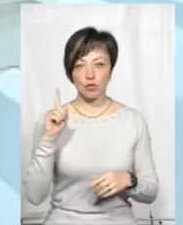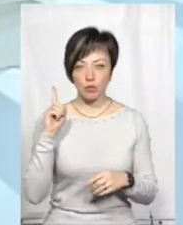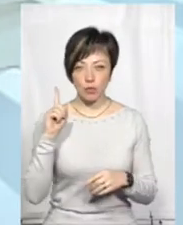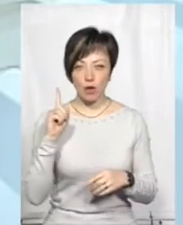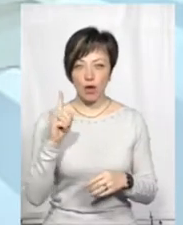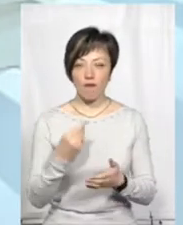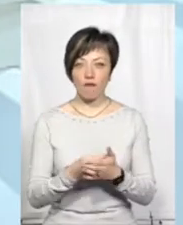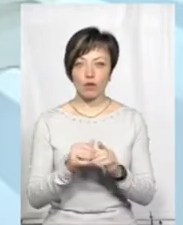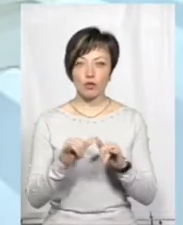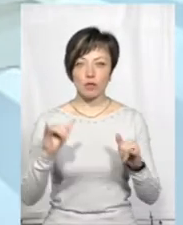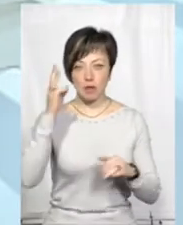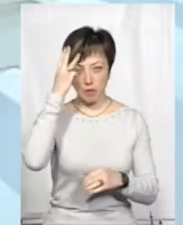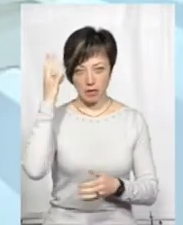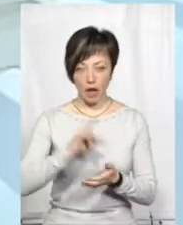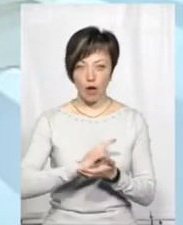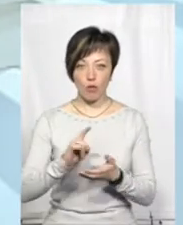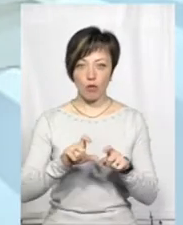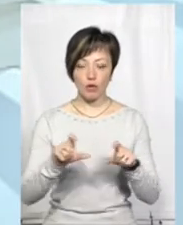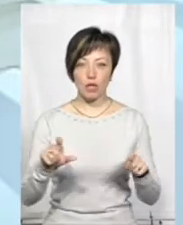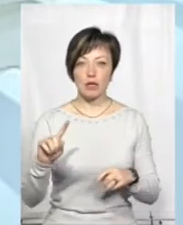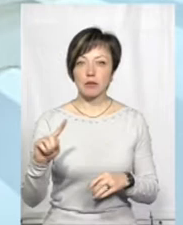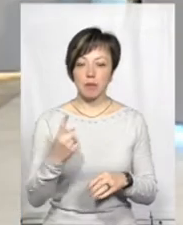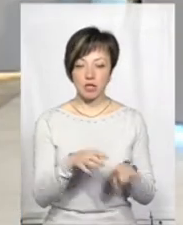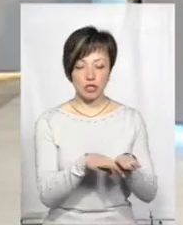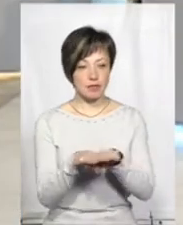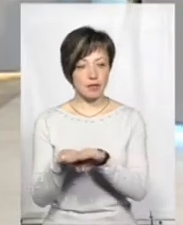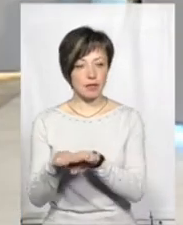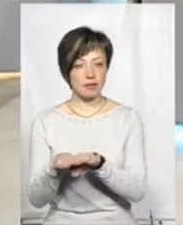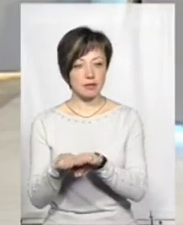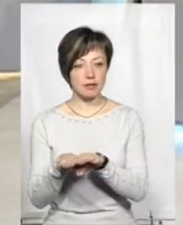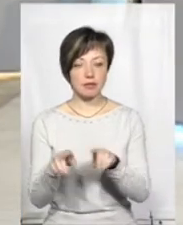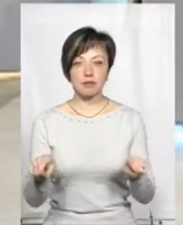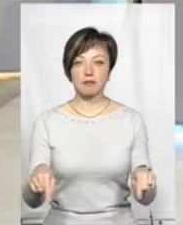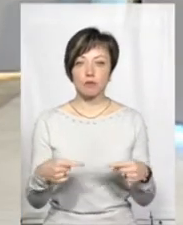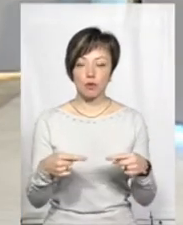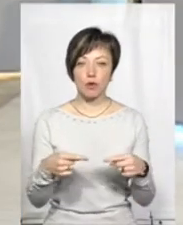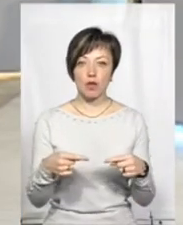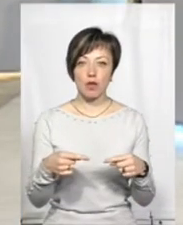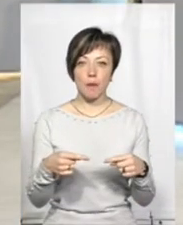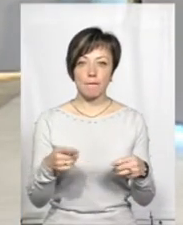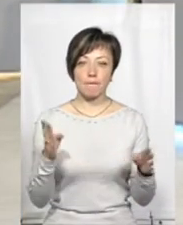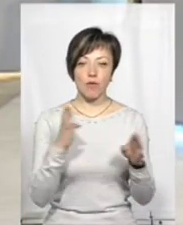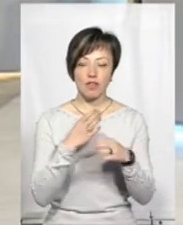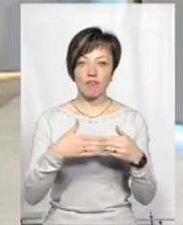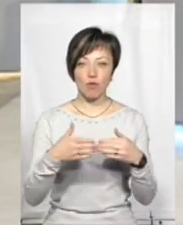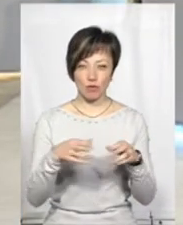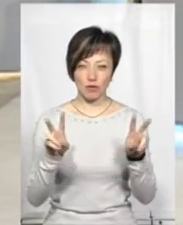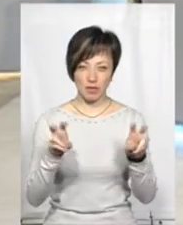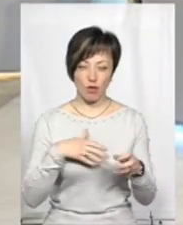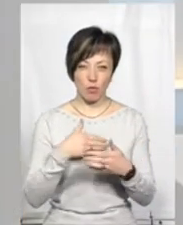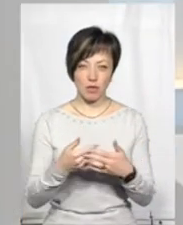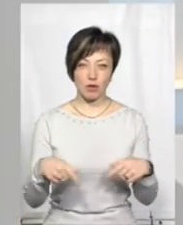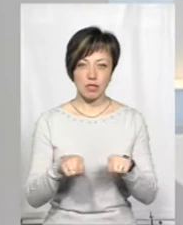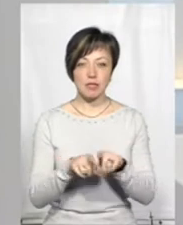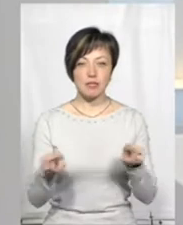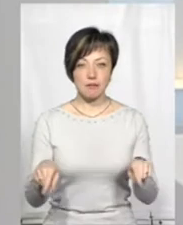рік тому ми створили фонд розвитку Хмельницького аеропорту. Тому що ми на перших стадіях, скажімо так, створювали «Повітряні ворота Хмельниччини». Це громадська організація,